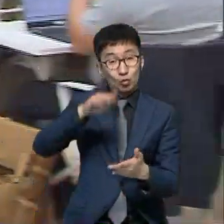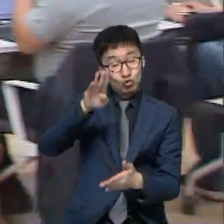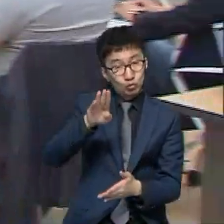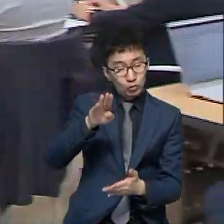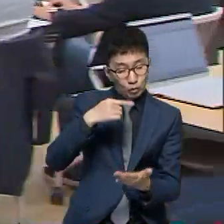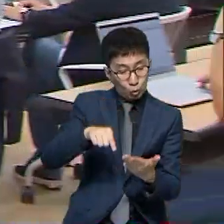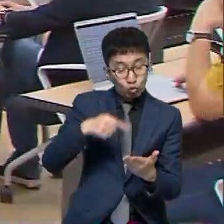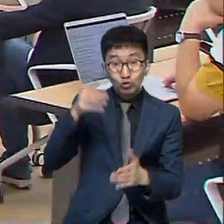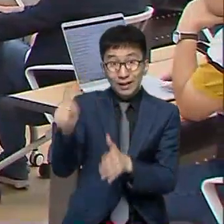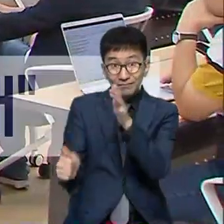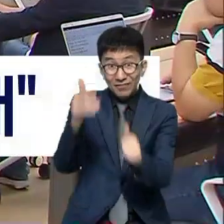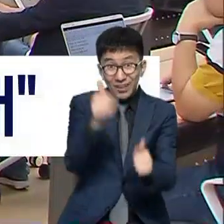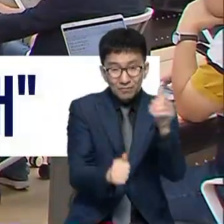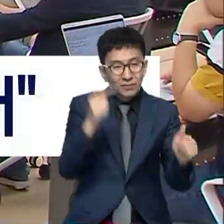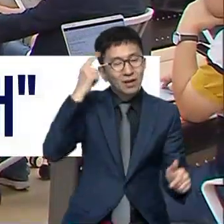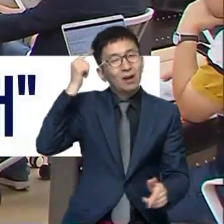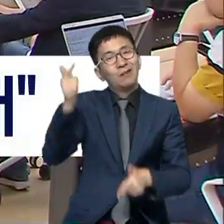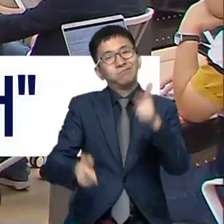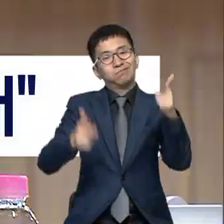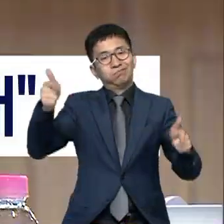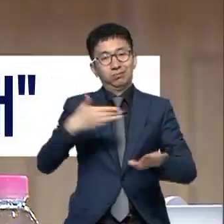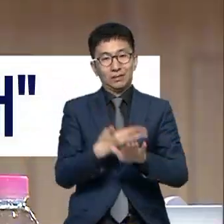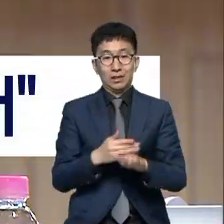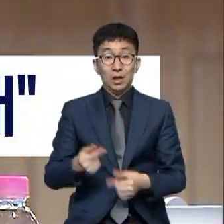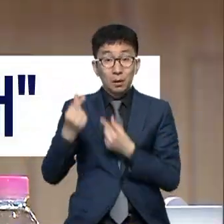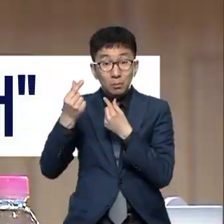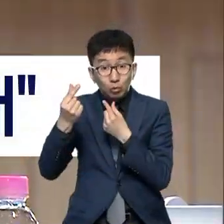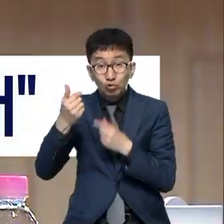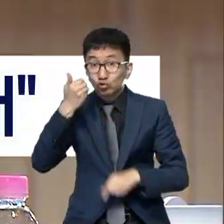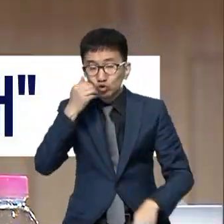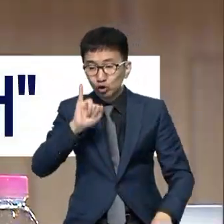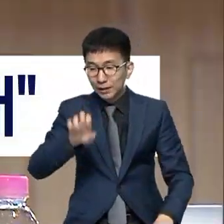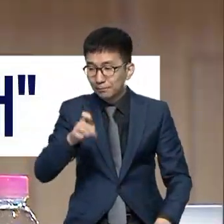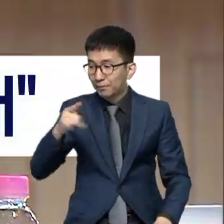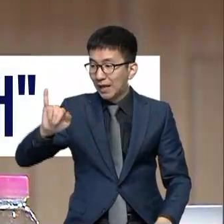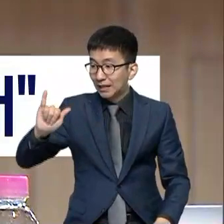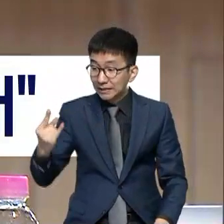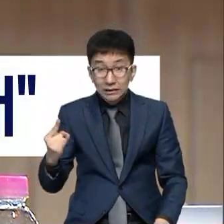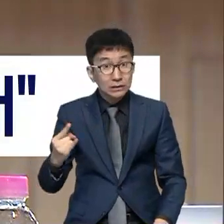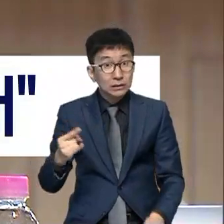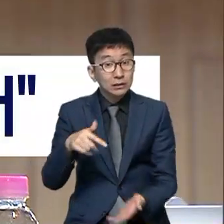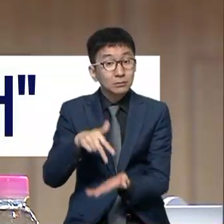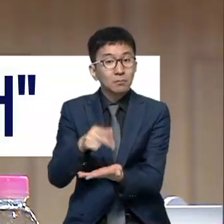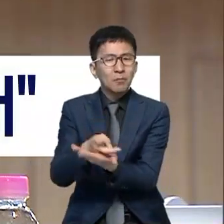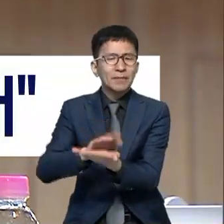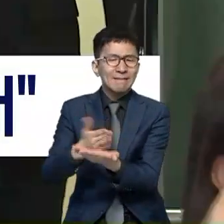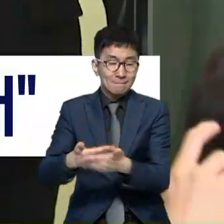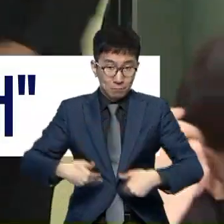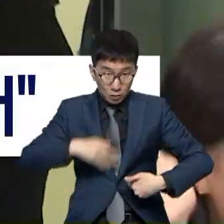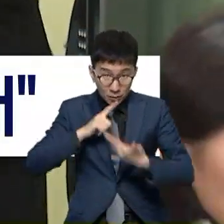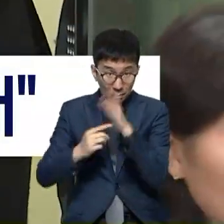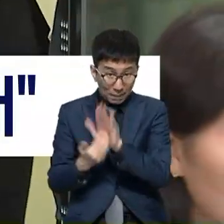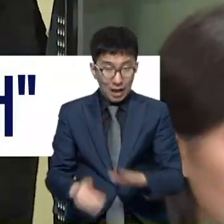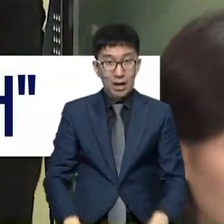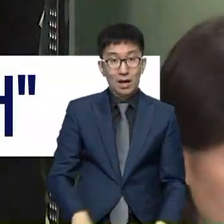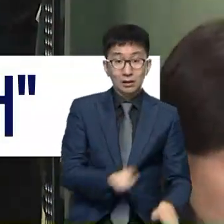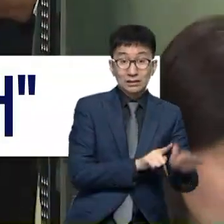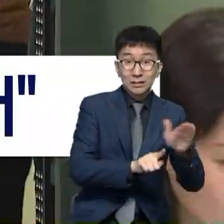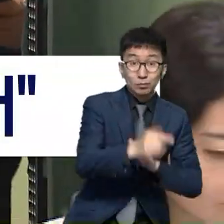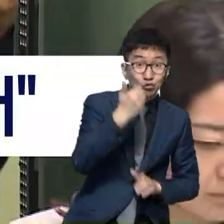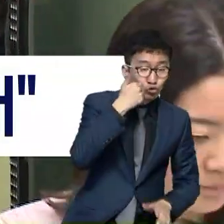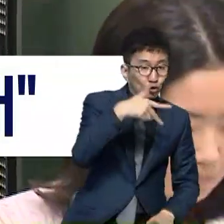온도차를 보였습니다. 보수 성향 임태희 경기교육감은 조례 전면 개정을 선언했지만 진보 성향